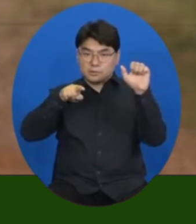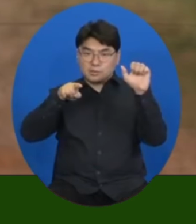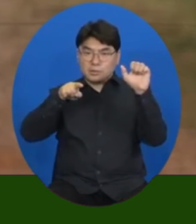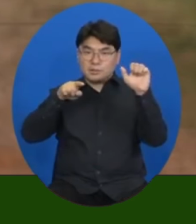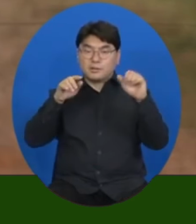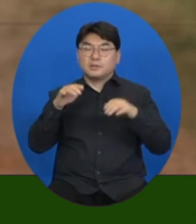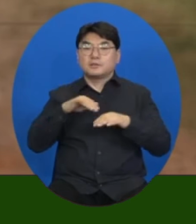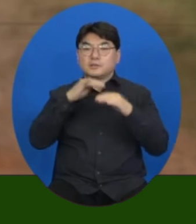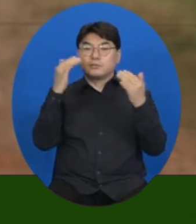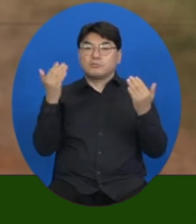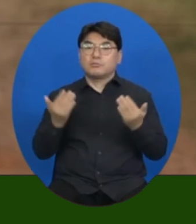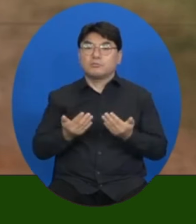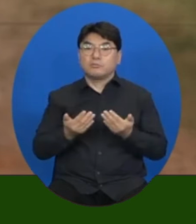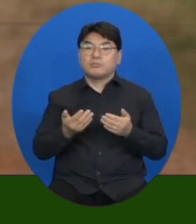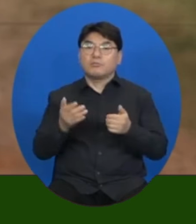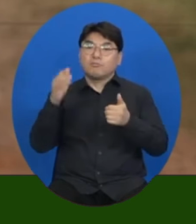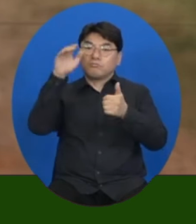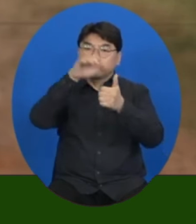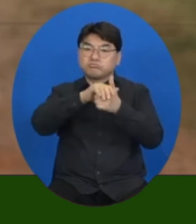전체를